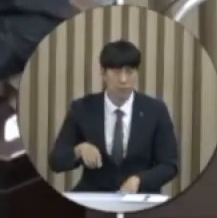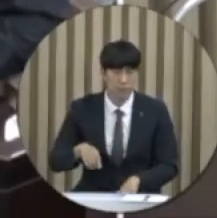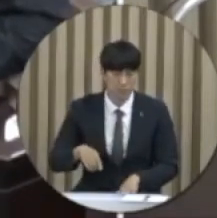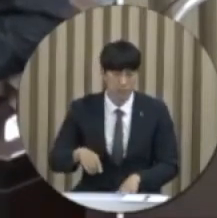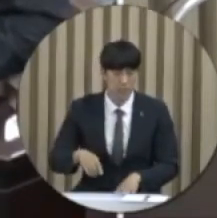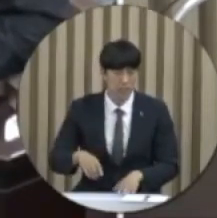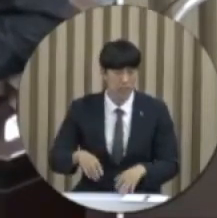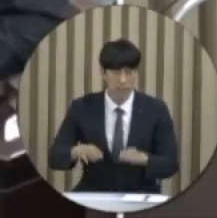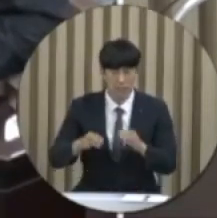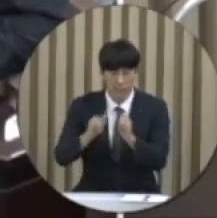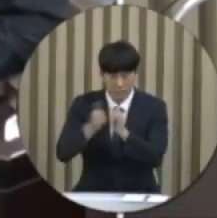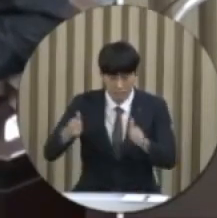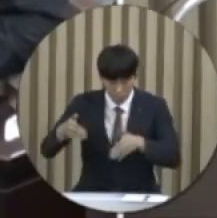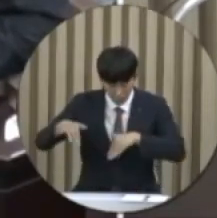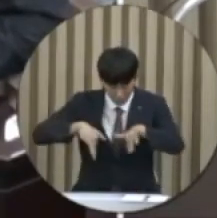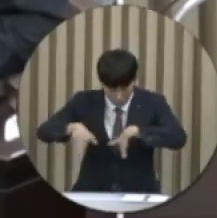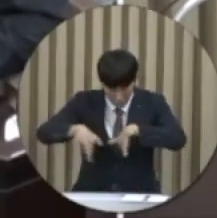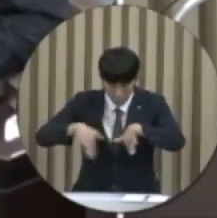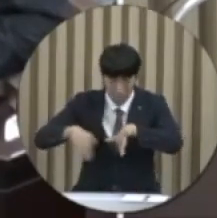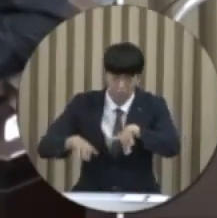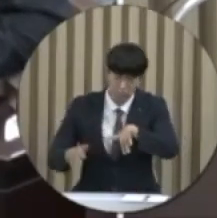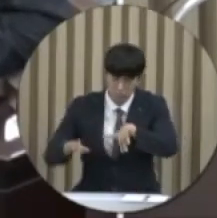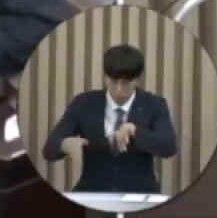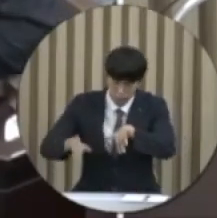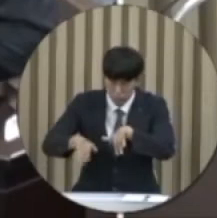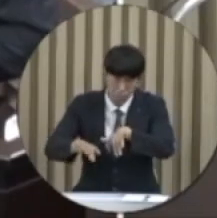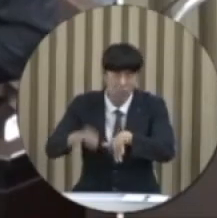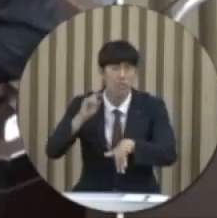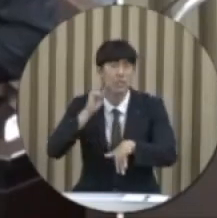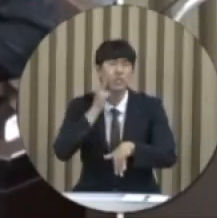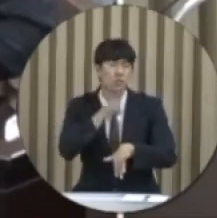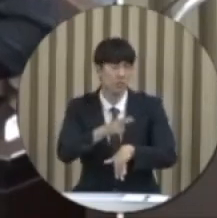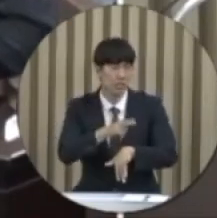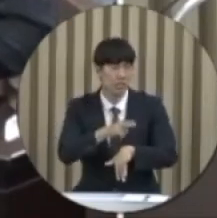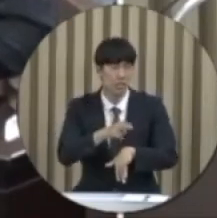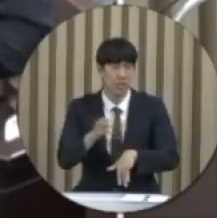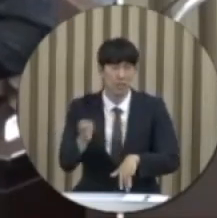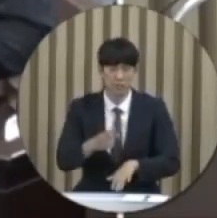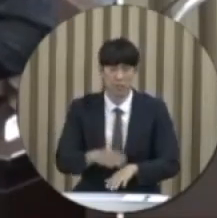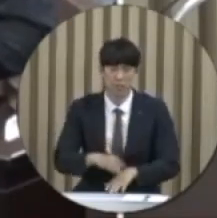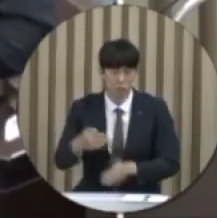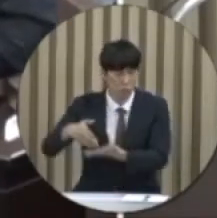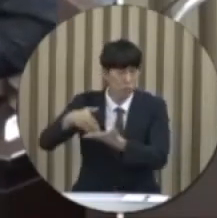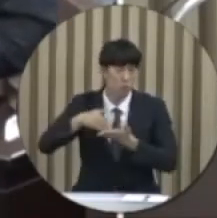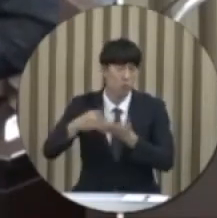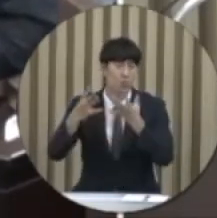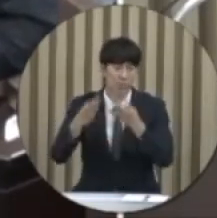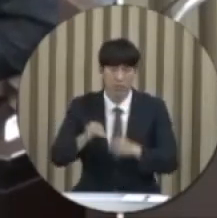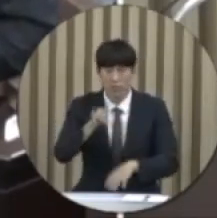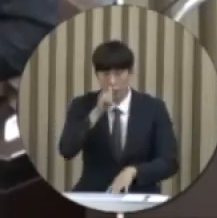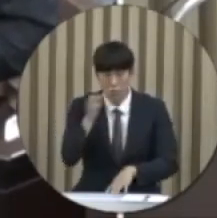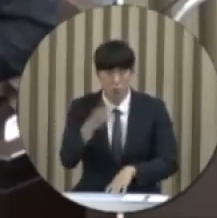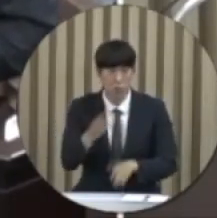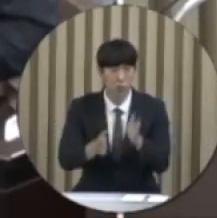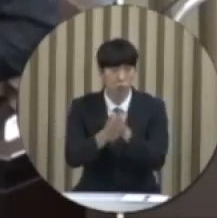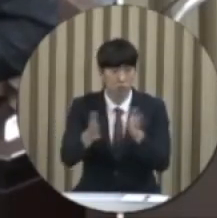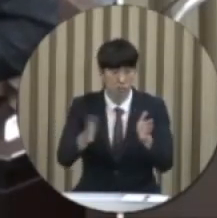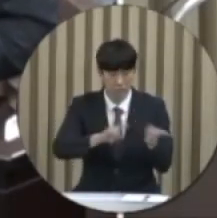그런 원도심의 컨디션 상태입니다. 우리 인도요. 지중화를 요구하고 있고, 특히 도시 재생을 하고